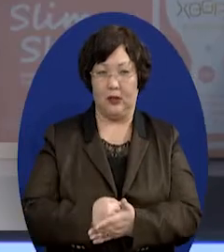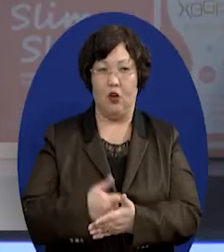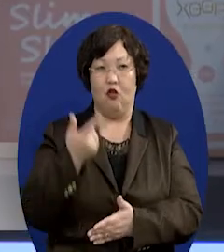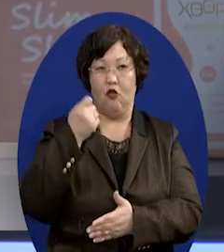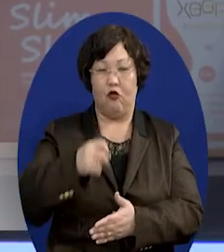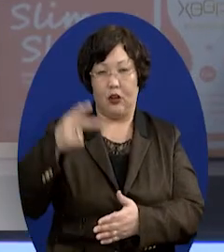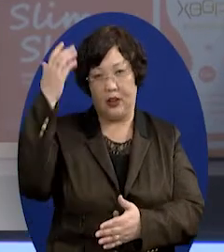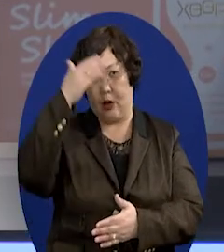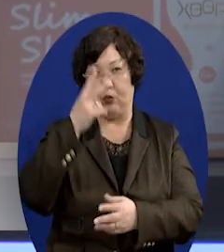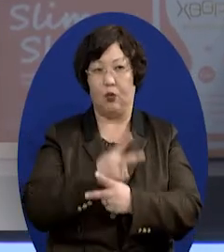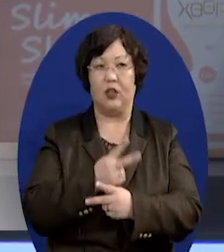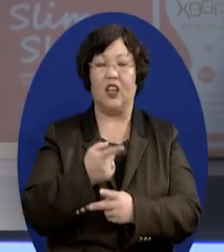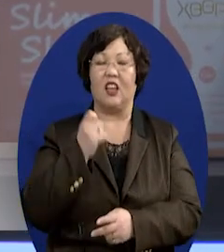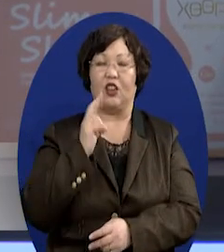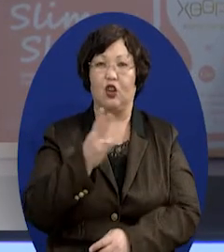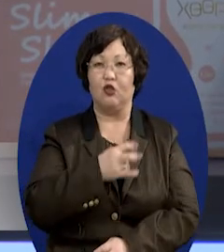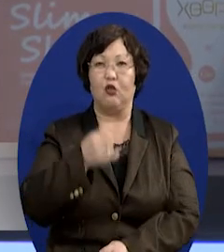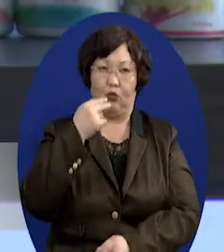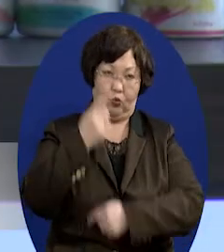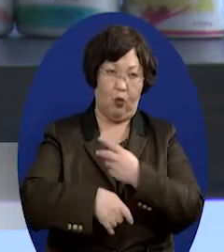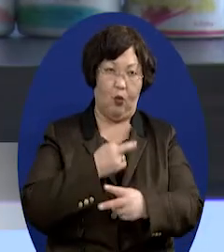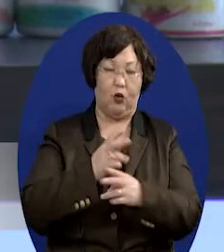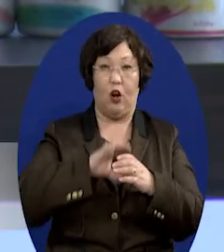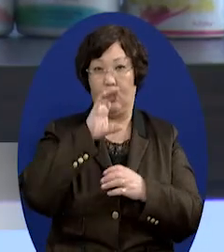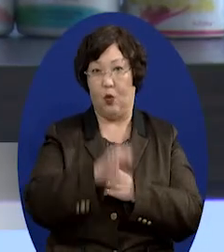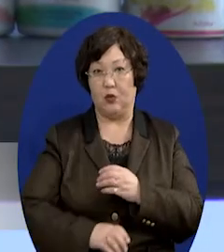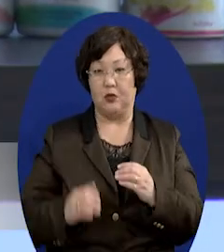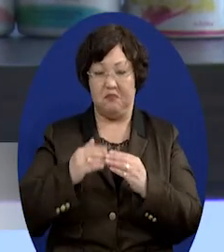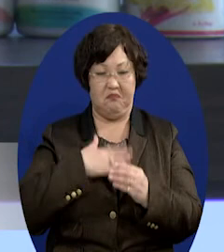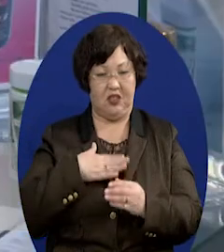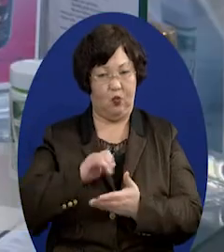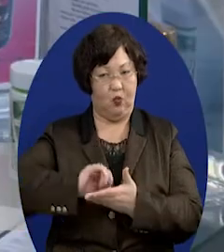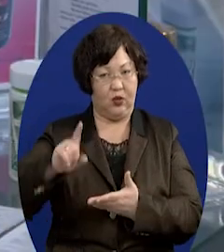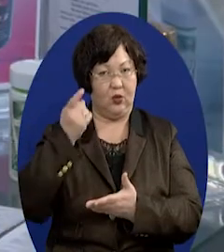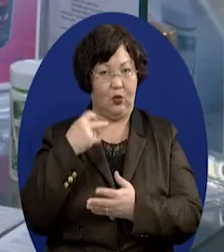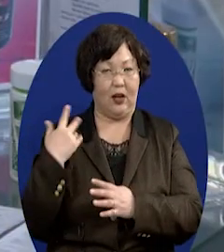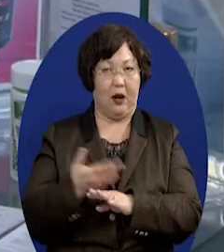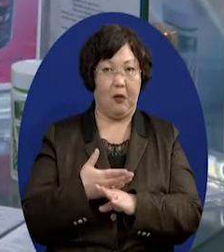генетик нөөцийн тухай хууль юм. Олон улсад энэ загвараар өөрсдийнхөө үнд зүйлийг хамгаалж иржээ.